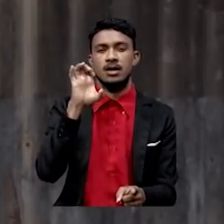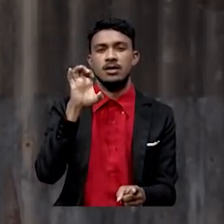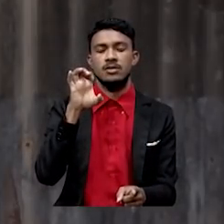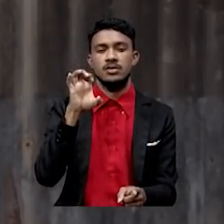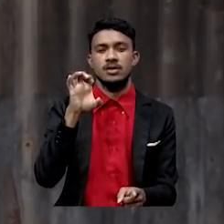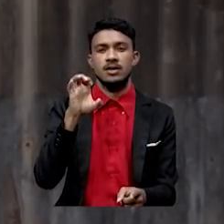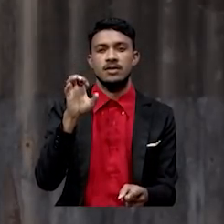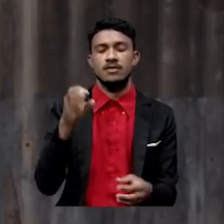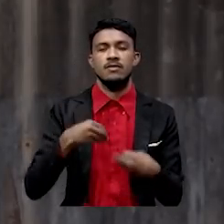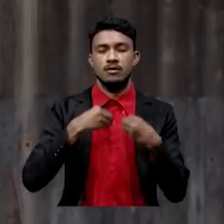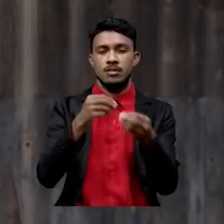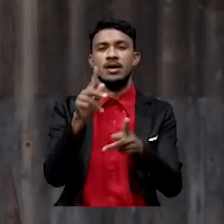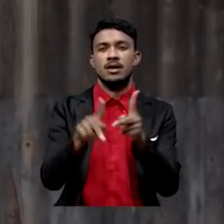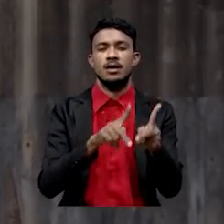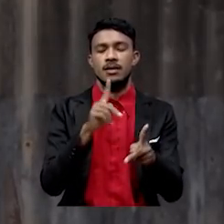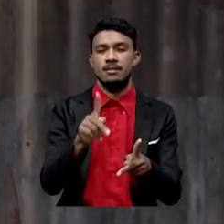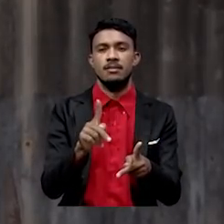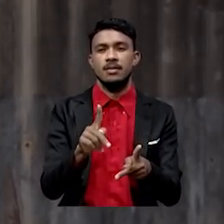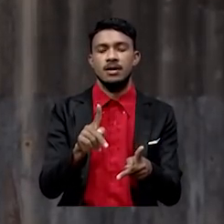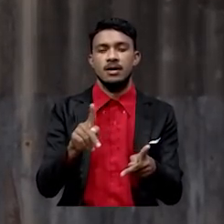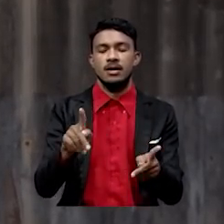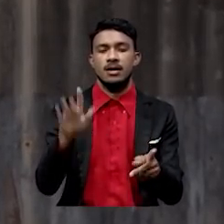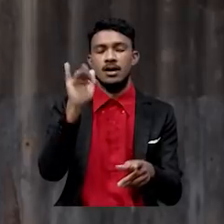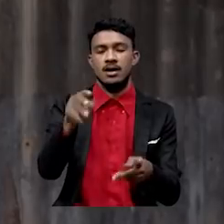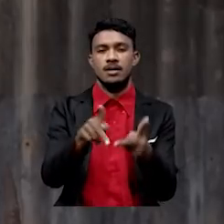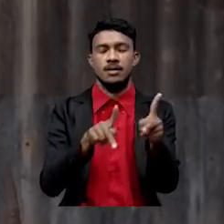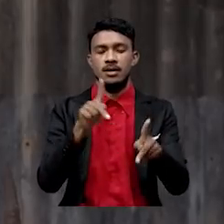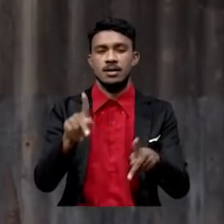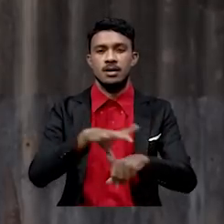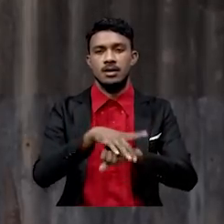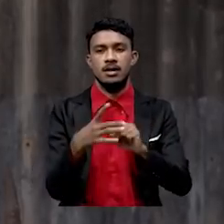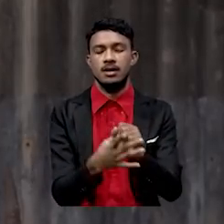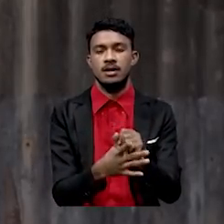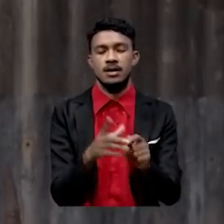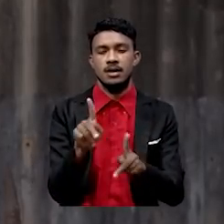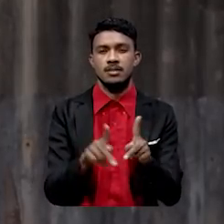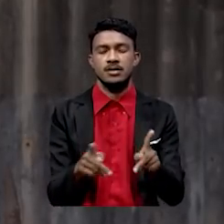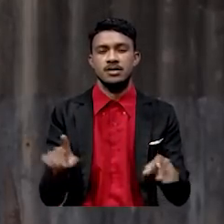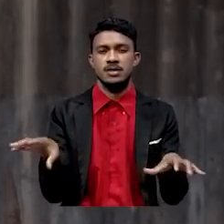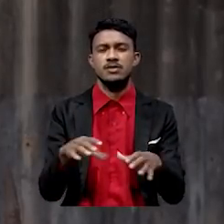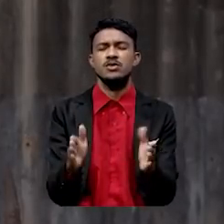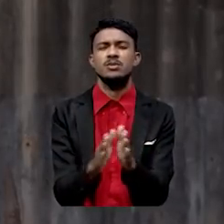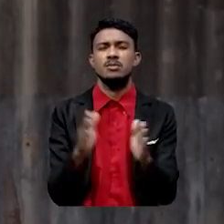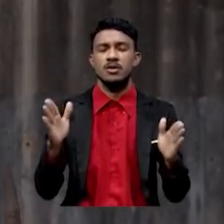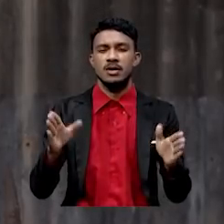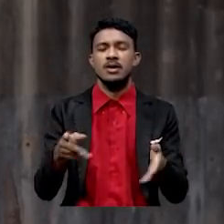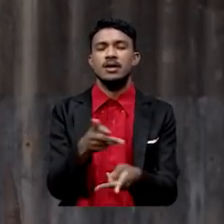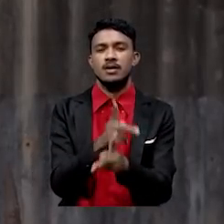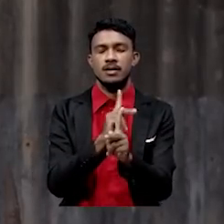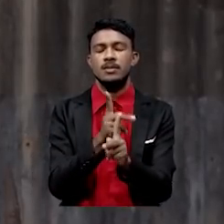larai ite bahu su emani ya ne mafu azur ne tik dia salam me mena servis bo saira ne ma ti bimbre te mena usai mala